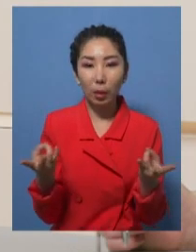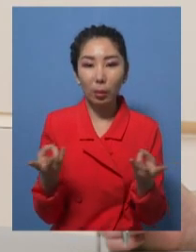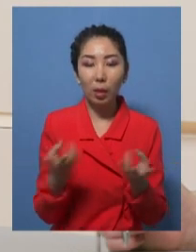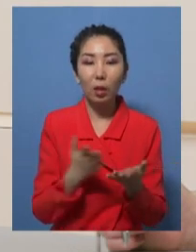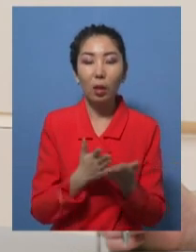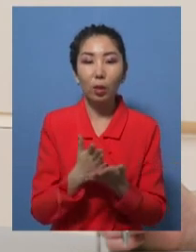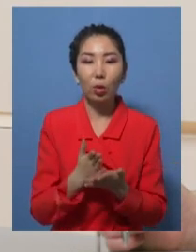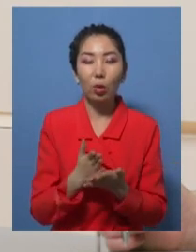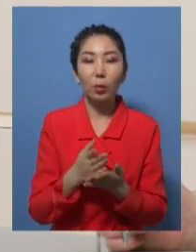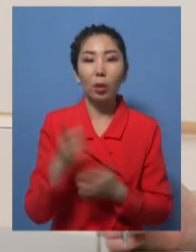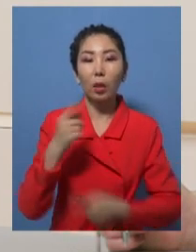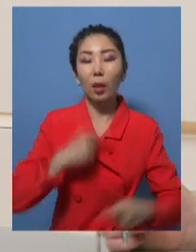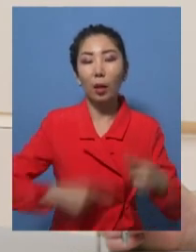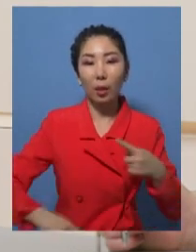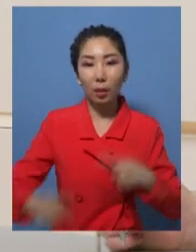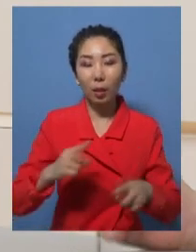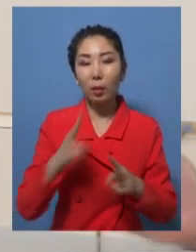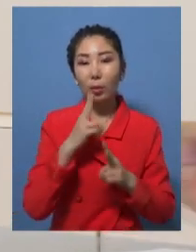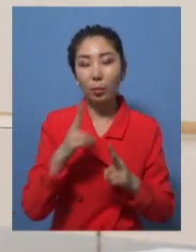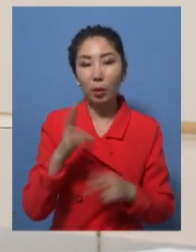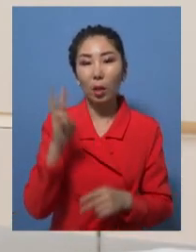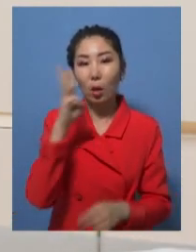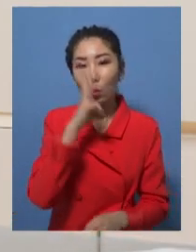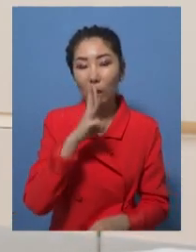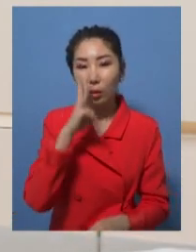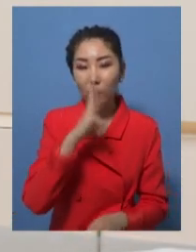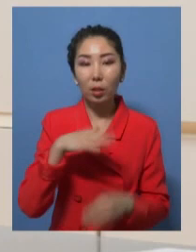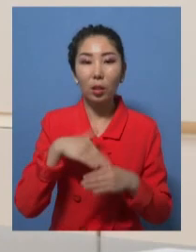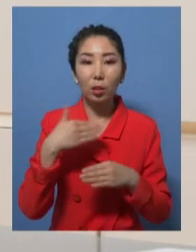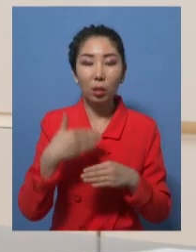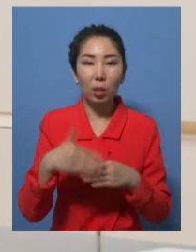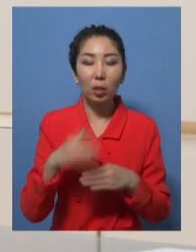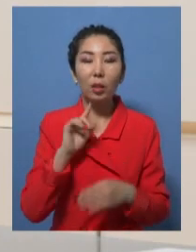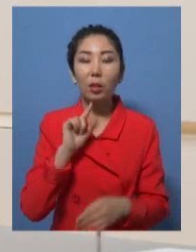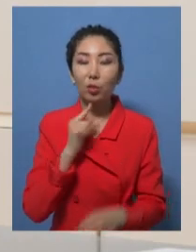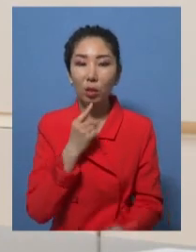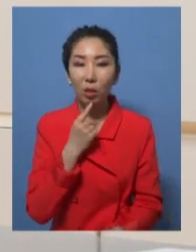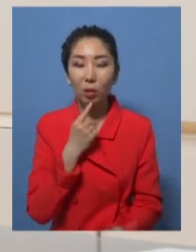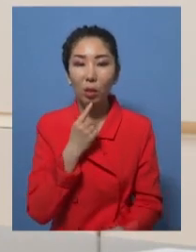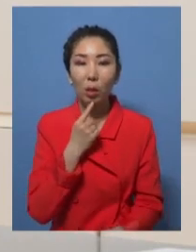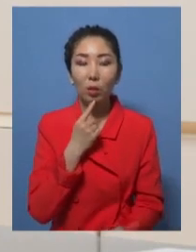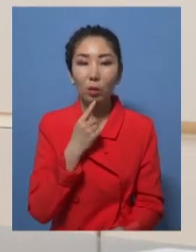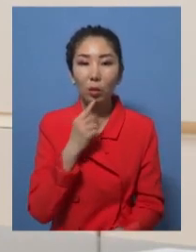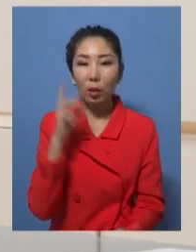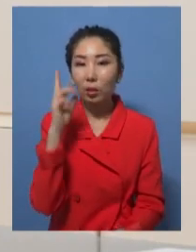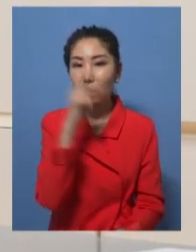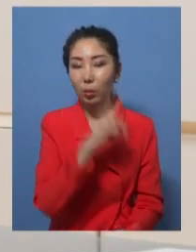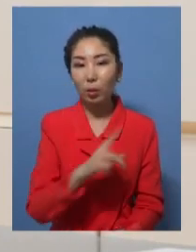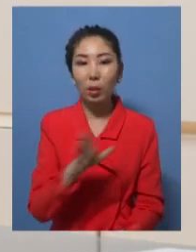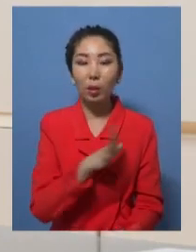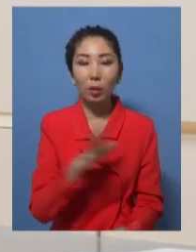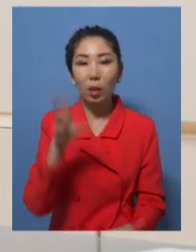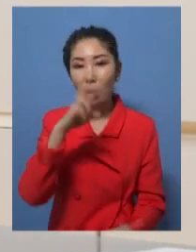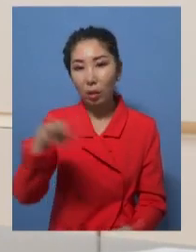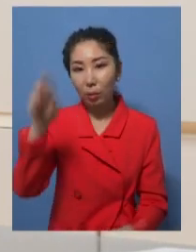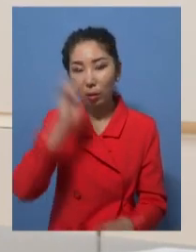түпкілікті қайта-қайта ол жаңағы еңбек ақысын кешіктіріп ала беру мүмкін емес, дұрыс емес жағдай. Сондықтан осы мына акиматпен, әкімдікпен